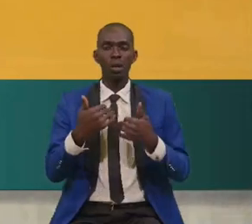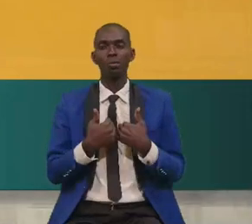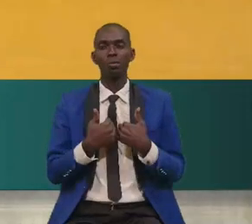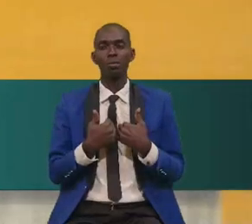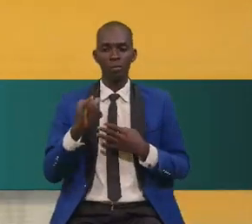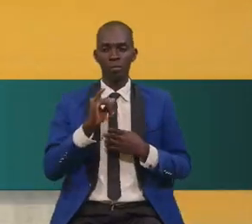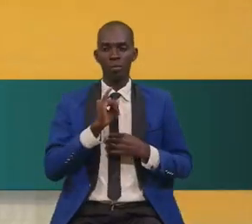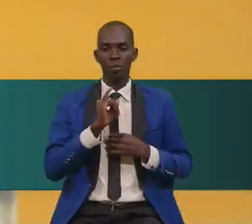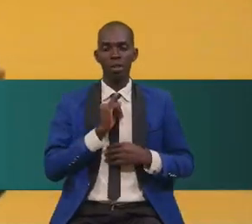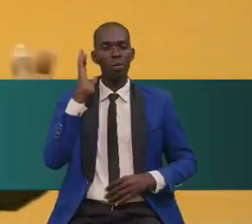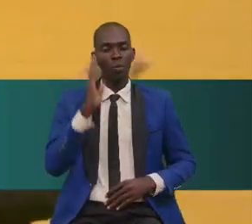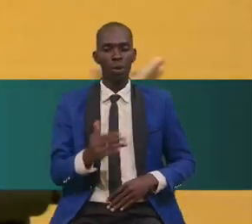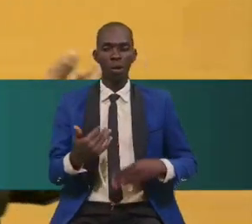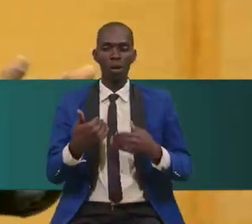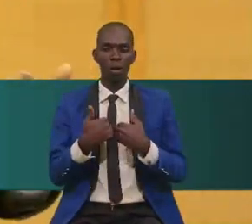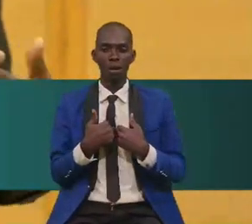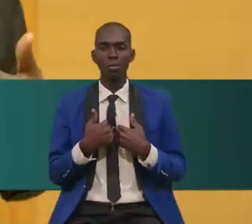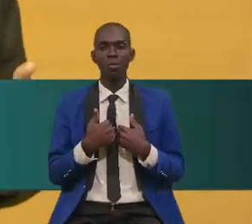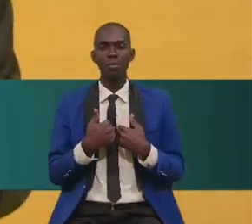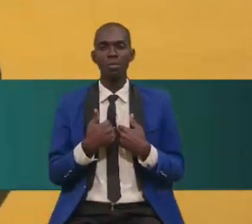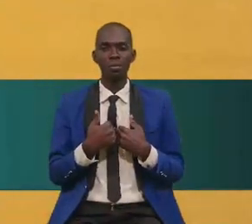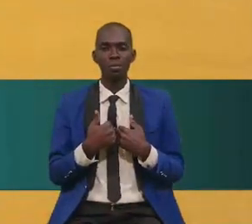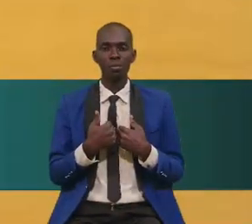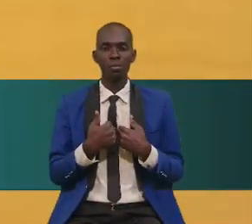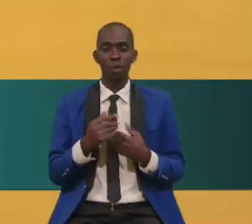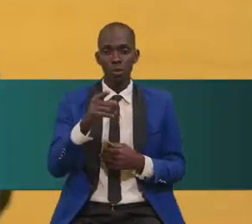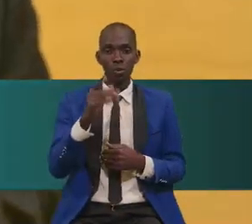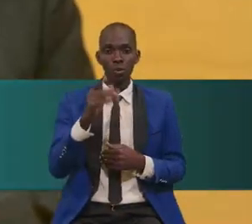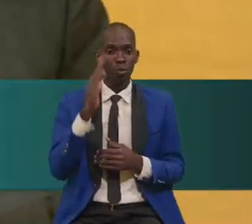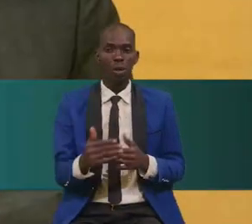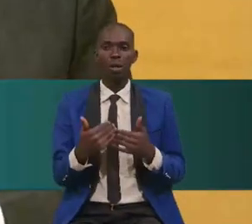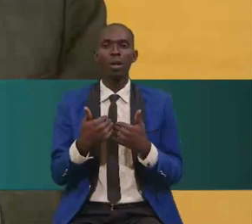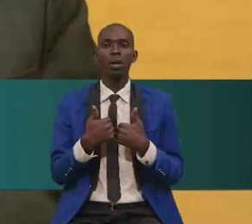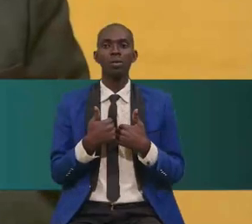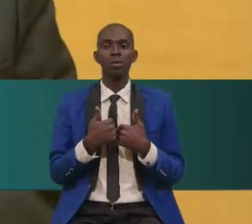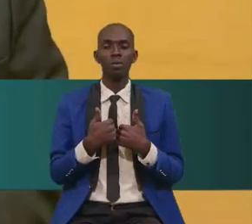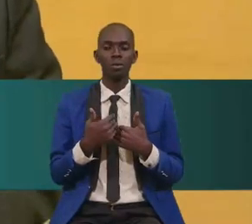je le verrai. Tu le verras